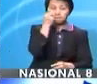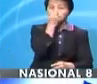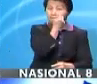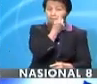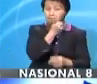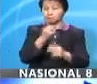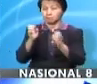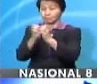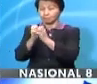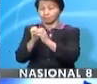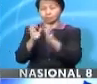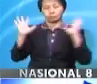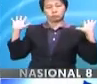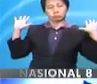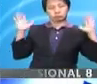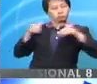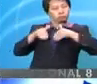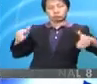Berhormat